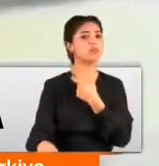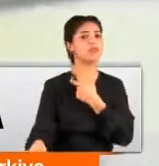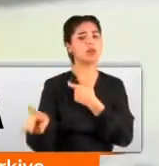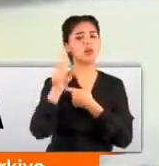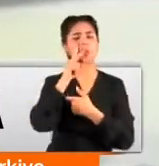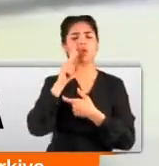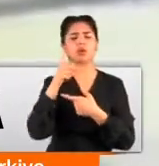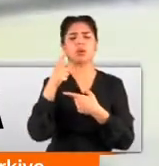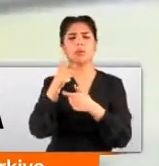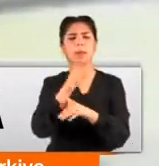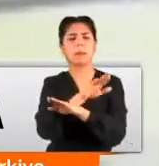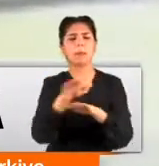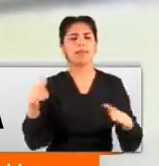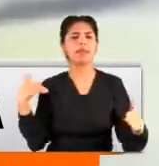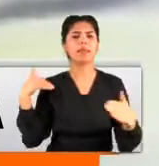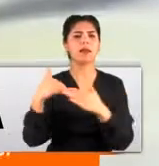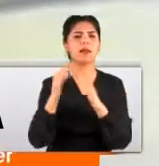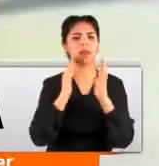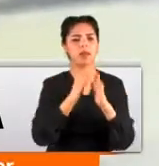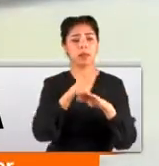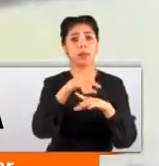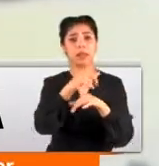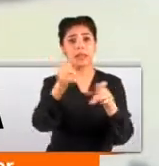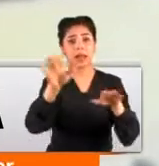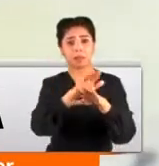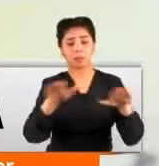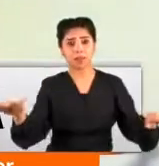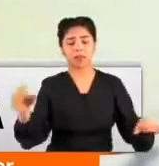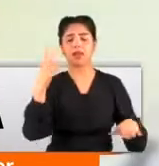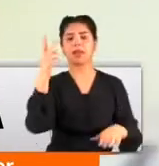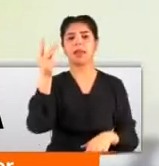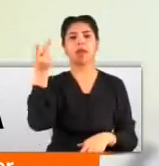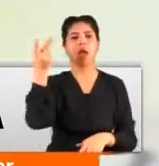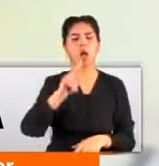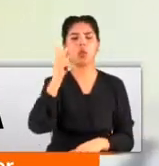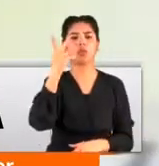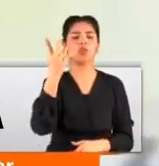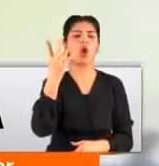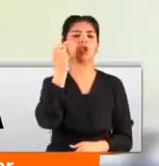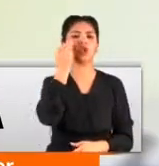dek sürdü. Silahlar sustuğunda ise masanın etrafında 2 ölü 4 yaralı vardı.